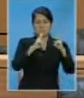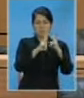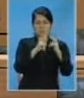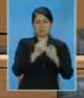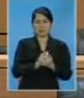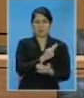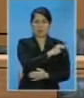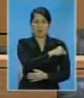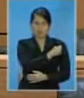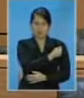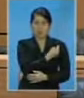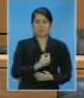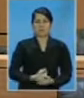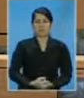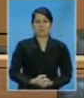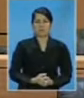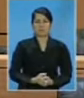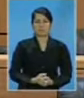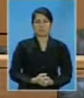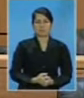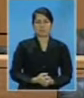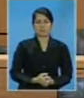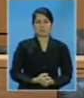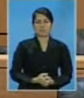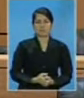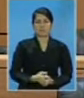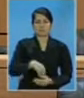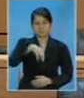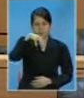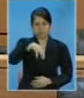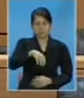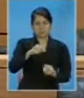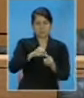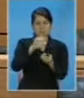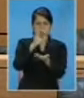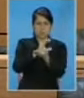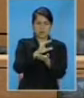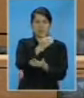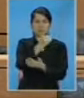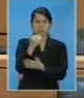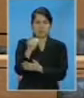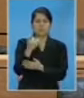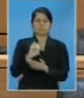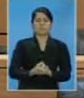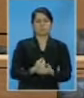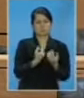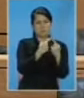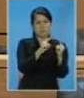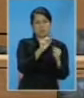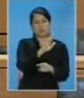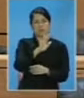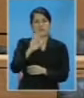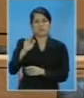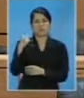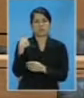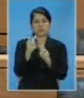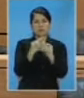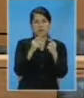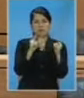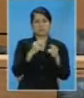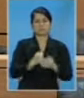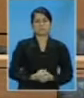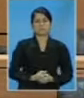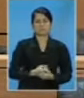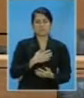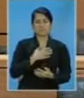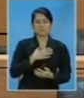หนึ่งของสำนักงานตำรวจแห่งชาติก็เป็นอีกรูปแบบหนึ่งให้ตรวจสอบให้หมดเลยครับผมเชื่อ